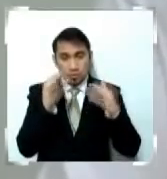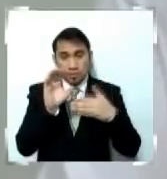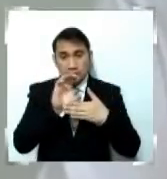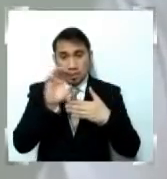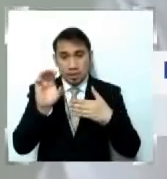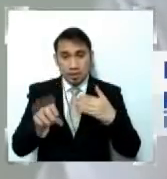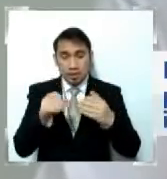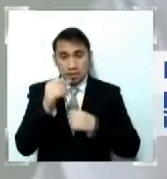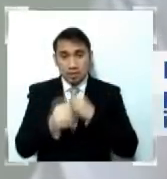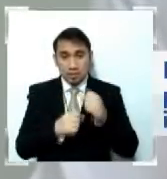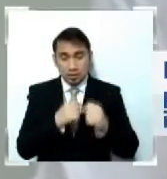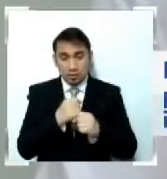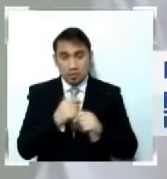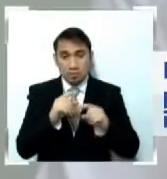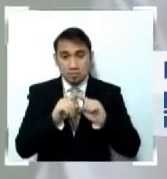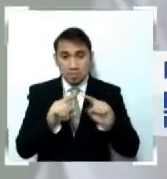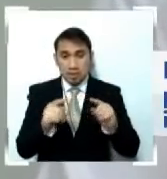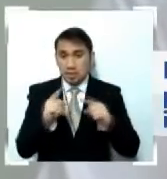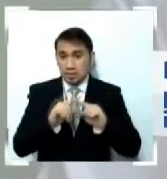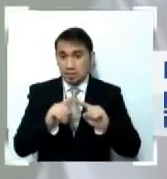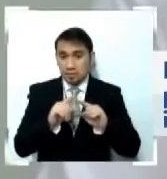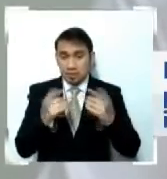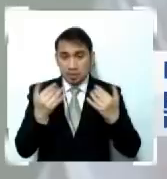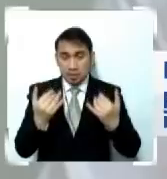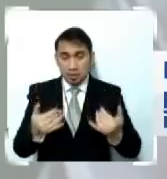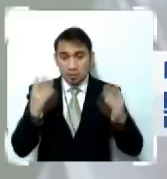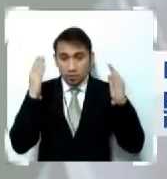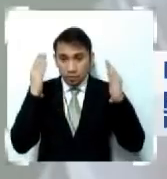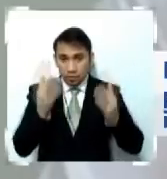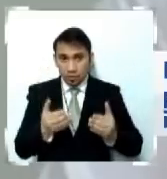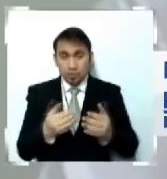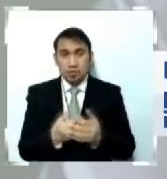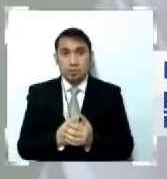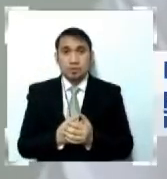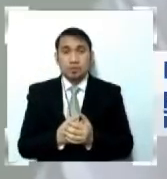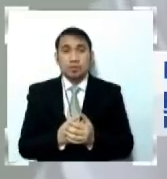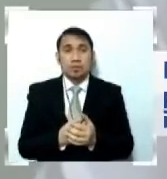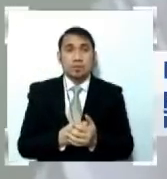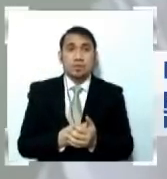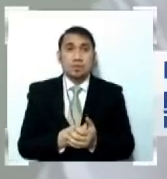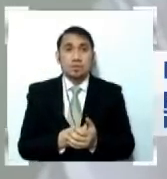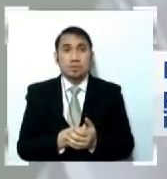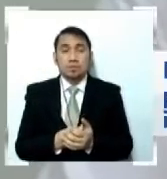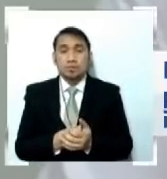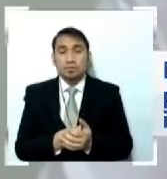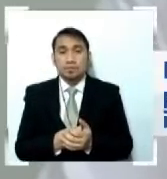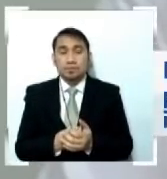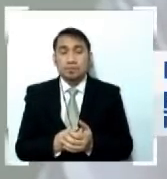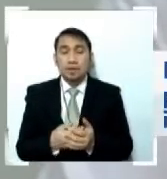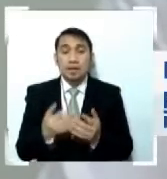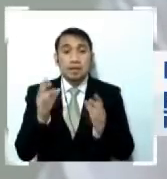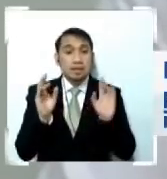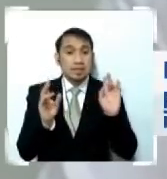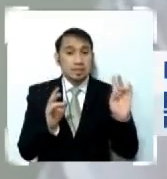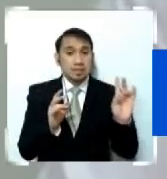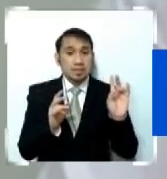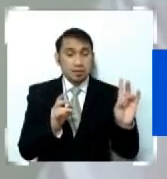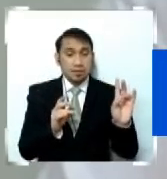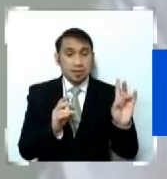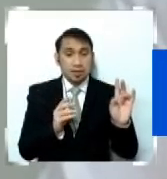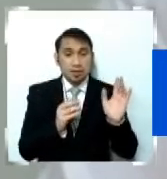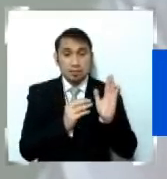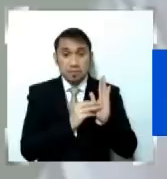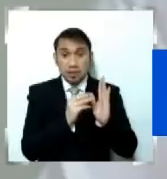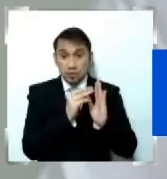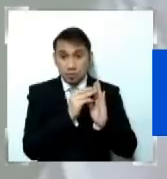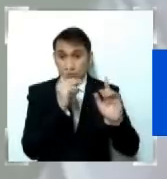ngayon ayon kay Health Undersecretary Mirna Kabotahe. We were looking before at 70 million, targeting